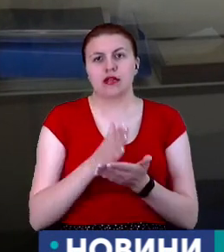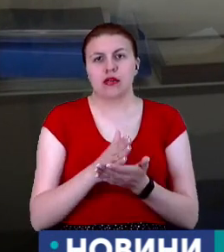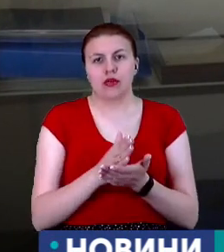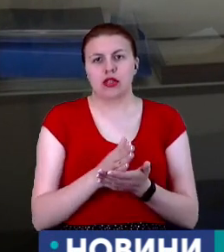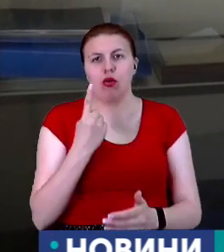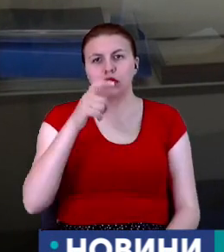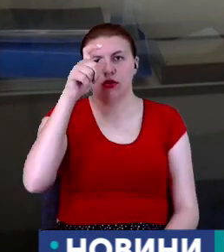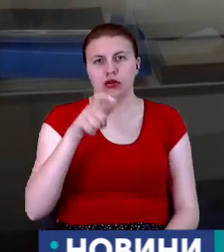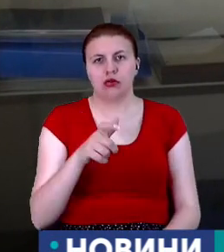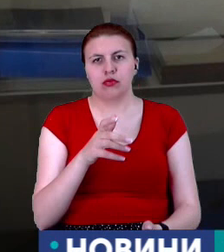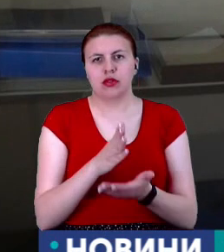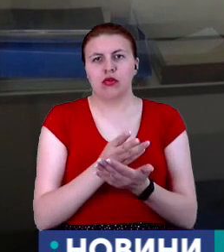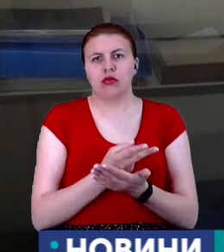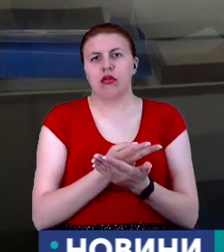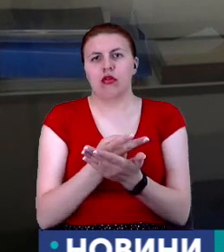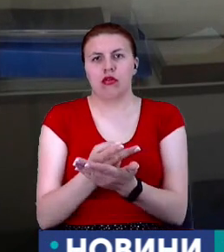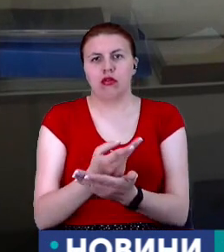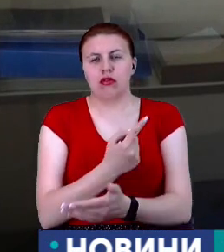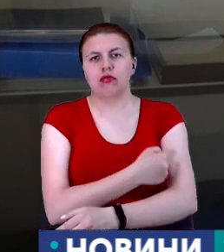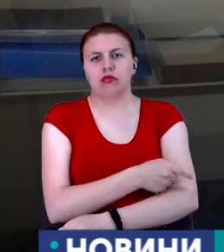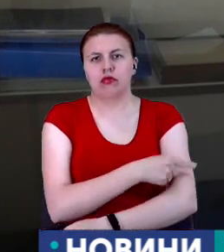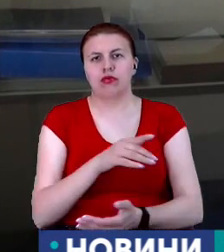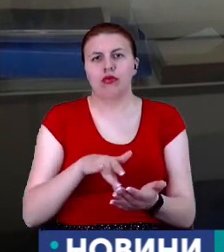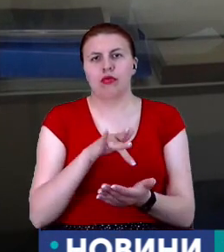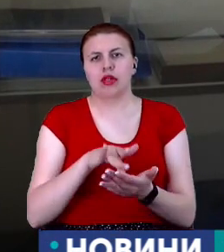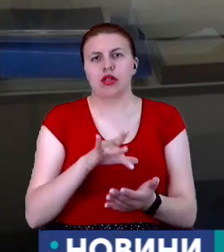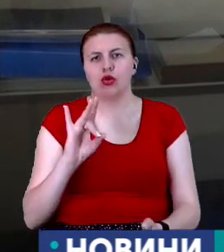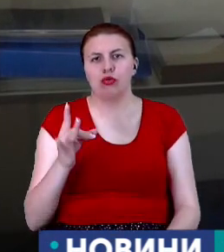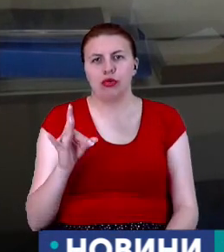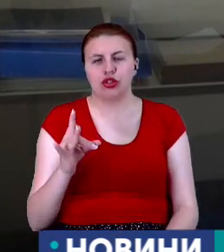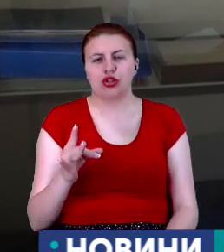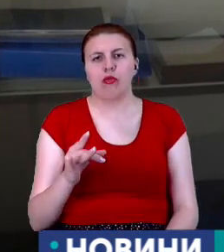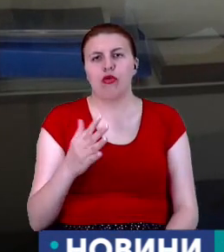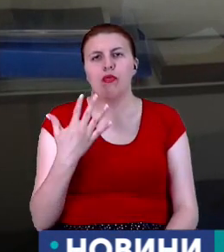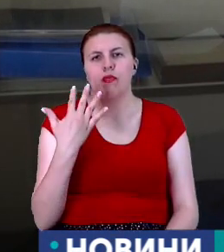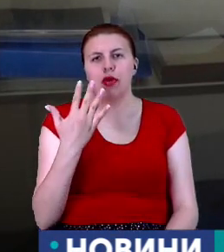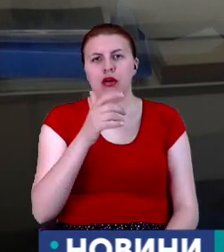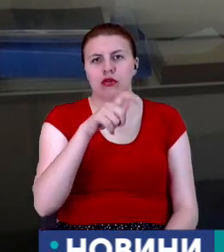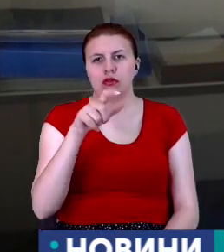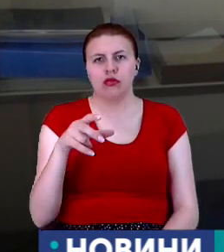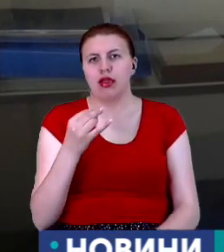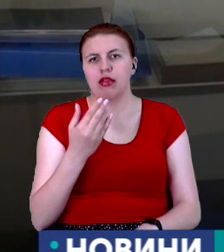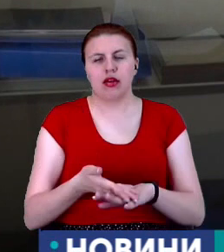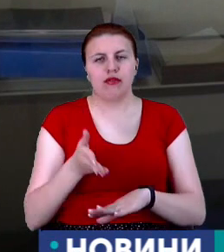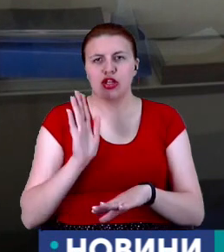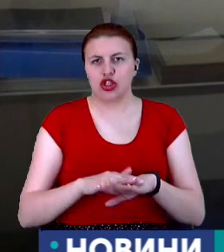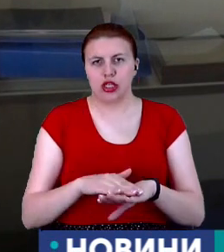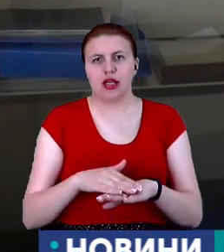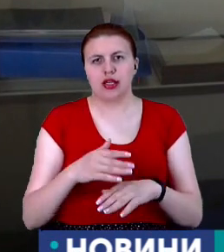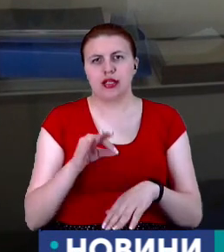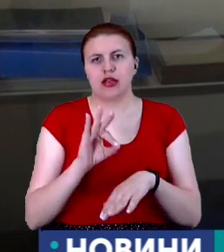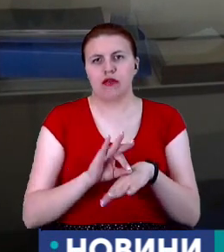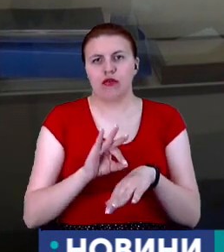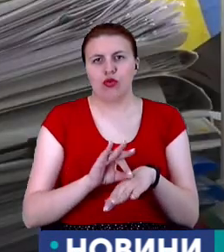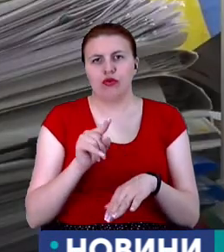на стаціонарному лікуванні у місті Рубіжному, 5 осіб, у них не важкий перебіг захворювання, вони знаходяться на